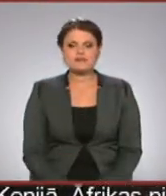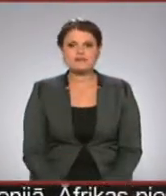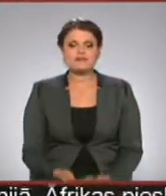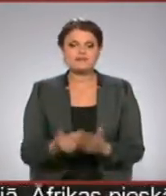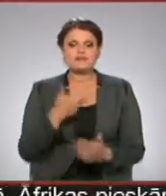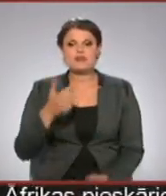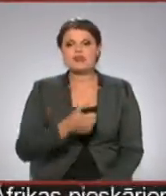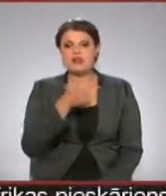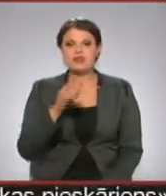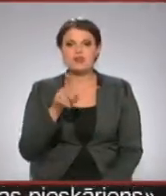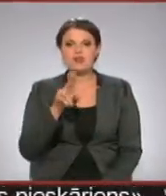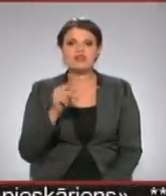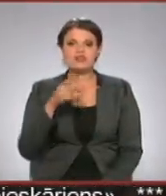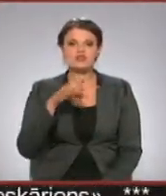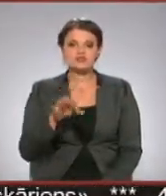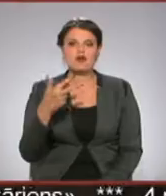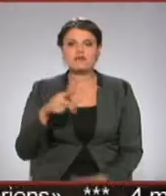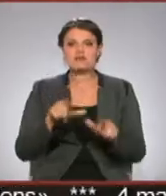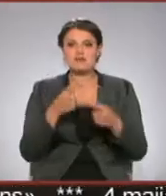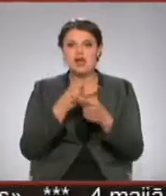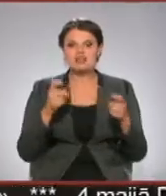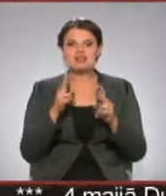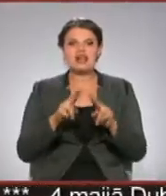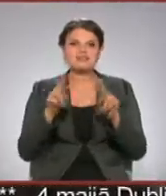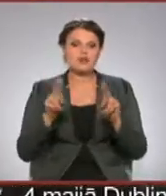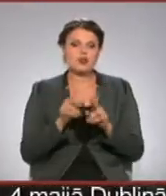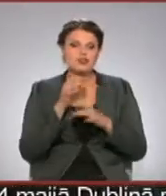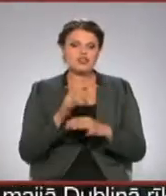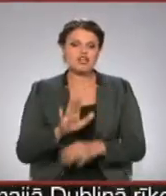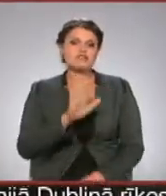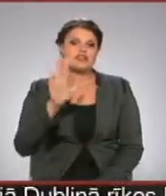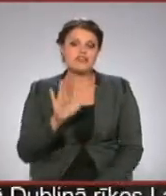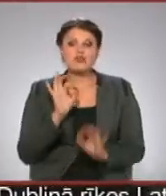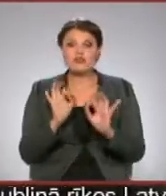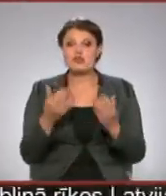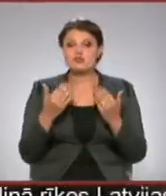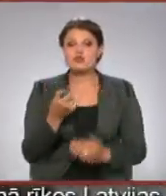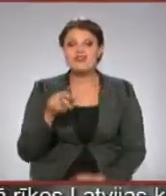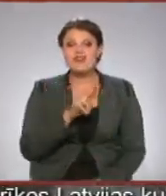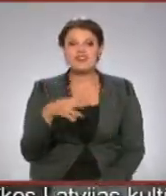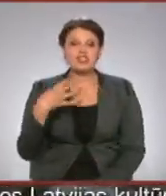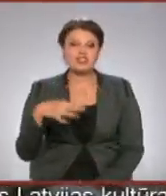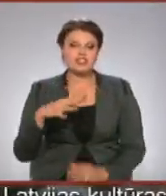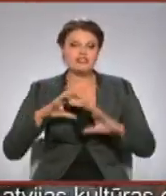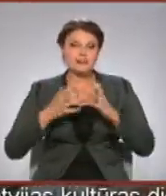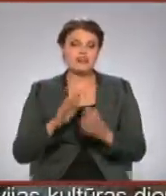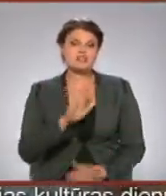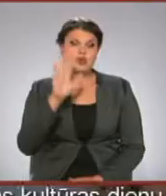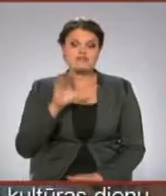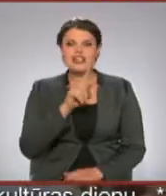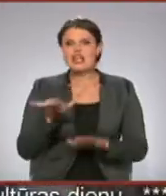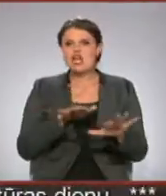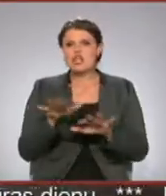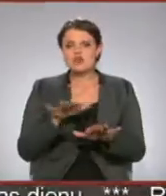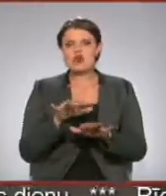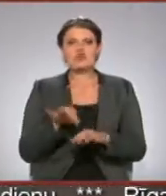Pirms 3 gadiem UNESCO 30. aprīli atzina kā starptautisko džeza dienu. Tieši šodien vairāk nekā 40 pasaules valstīs tiek rīkot